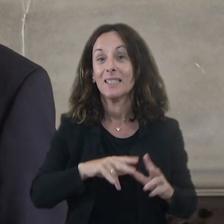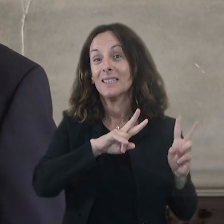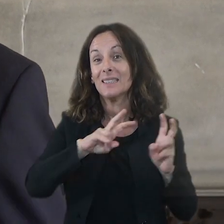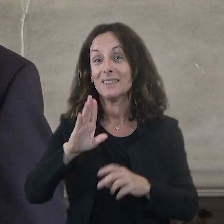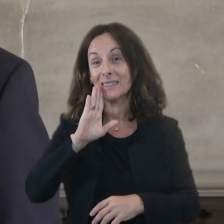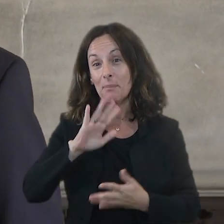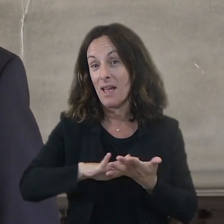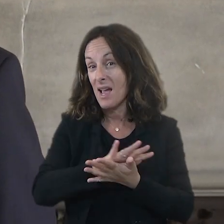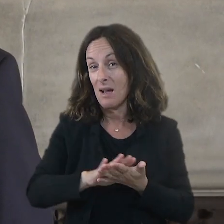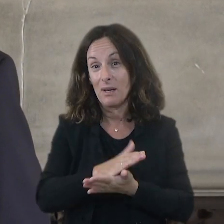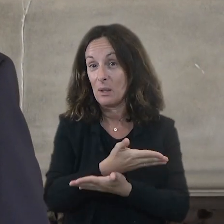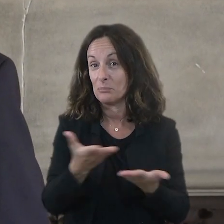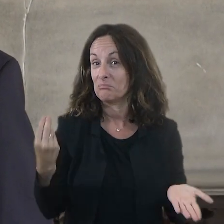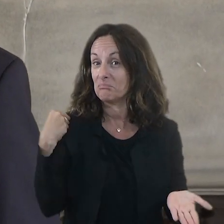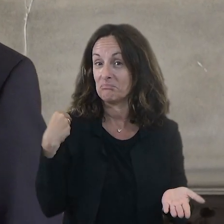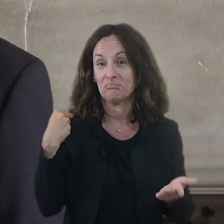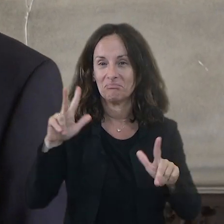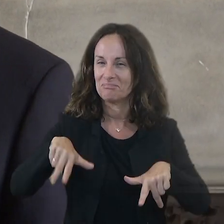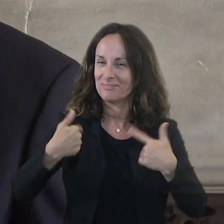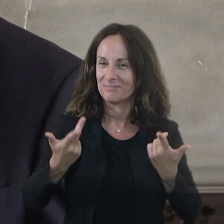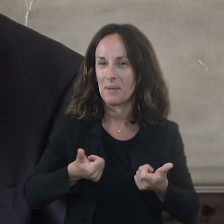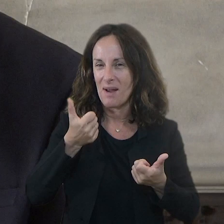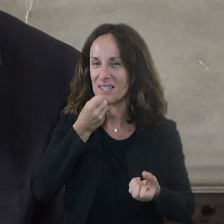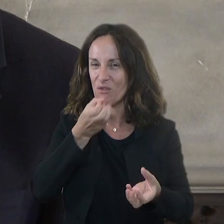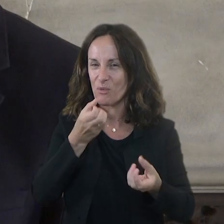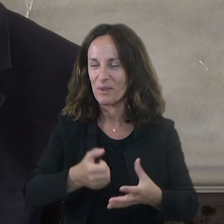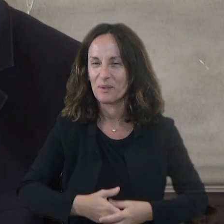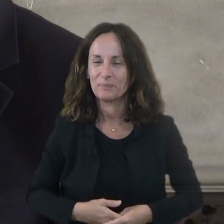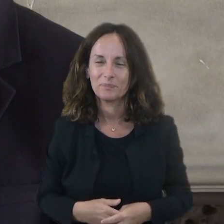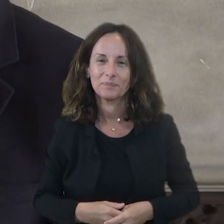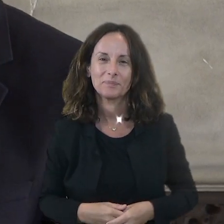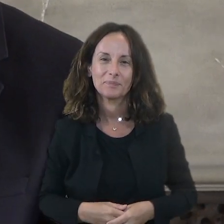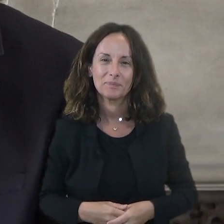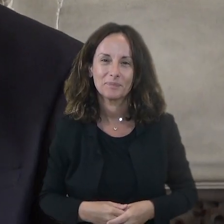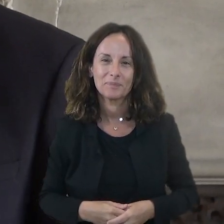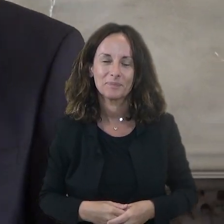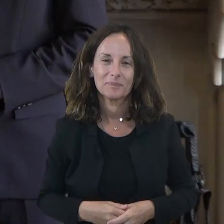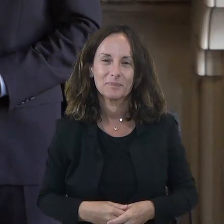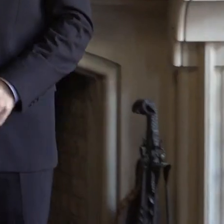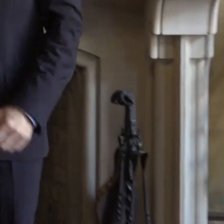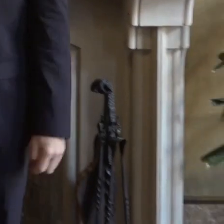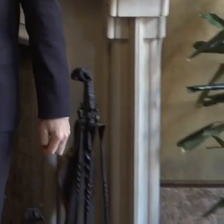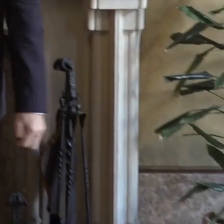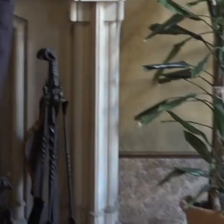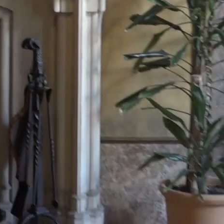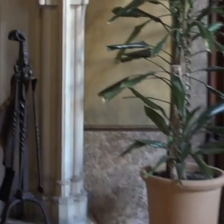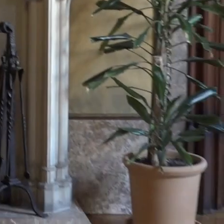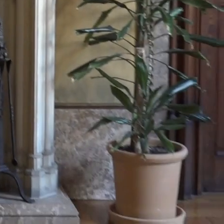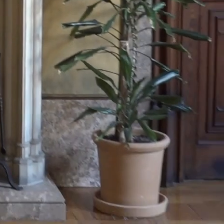els temes i per suposat quedem a la vostra disposició pel que necessiteu o vos podeu comentar. Bon cap de setmana.